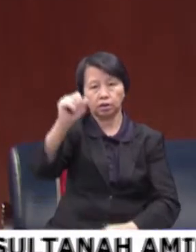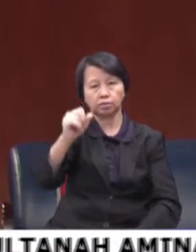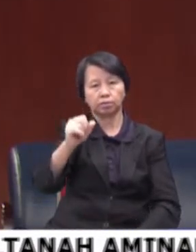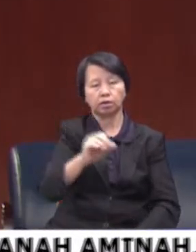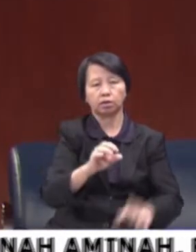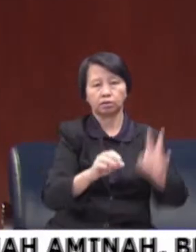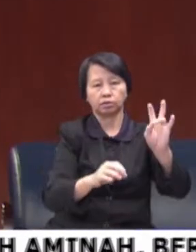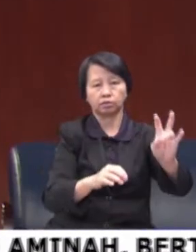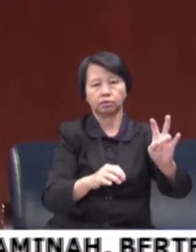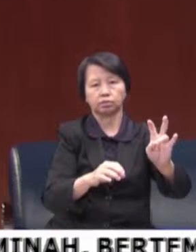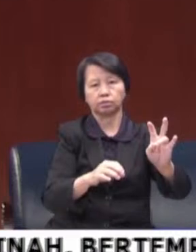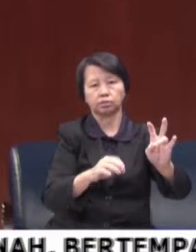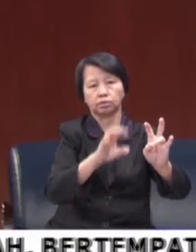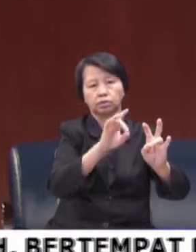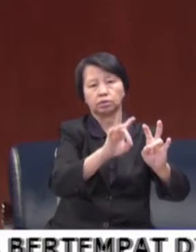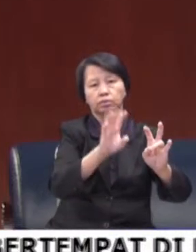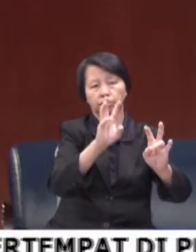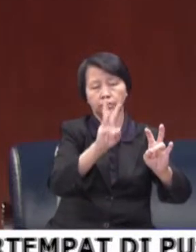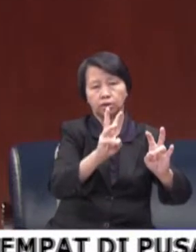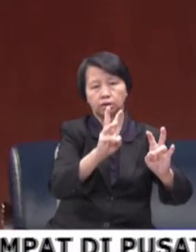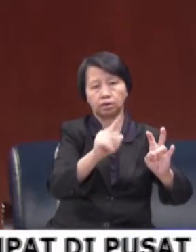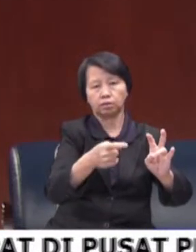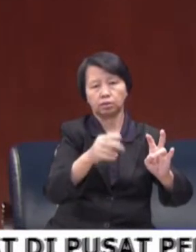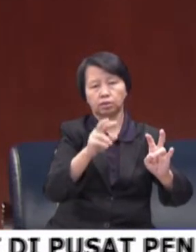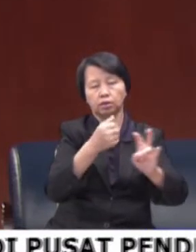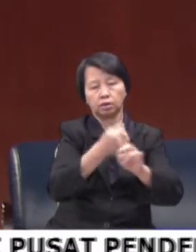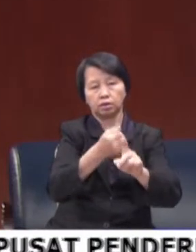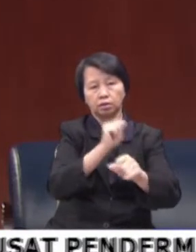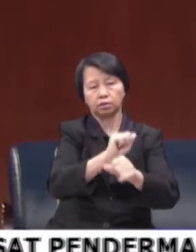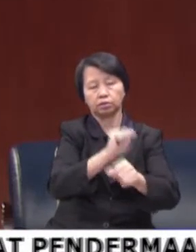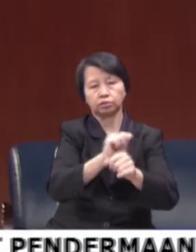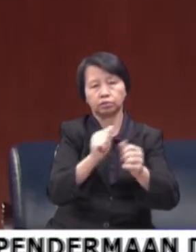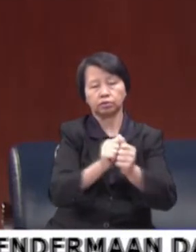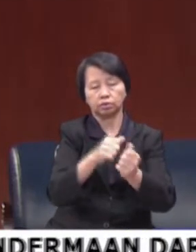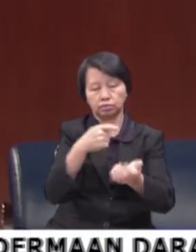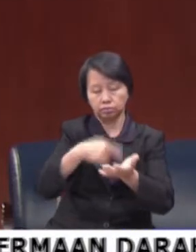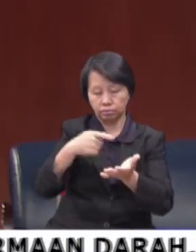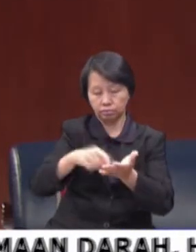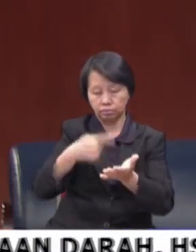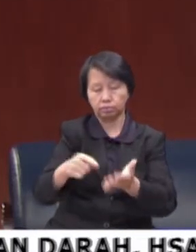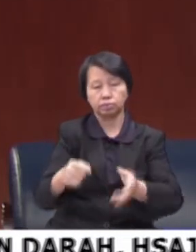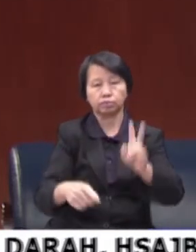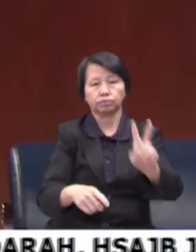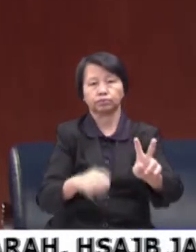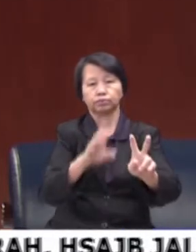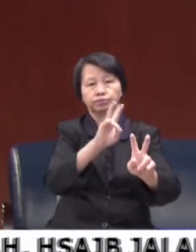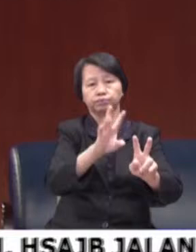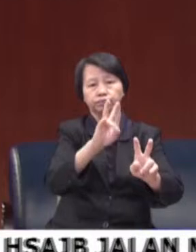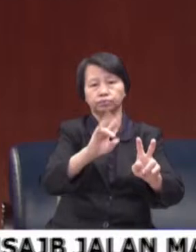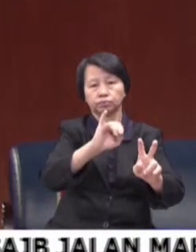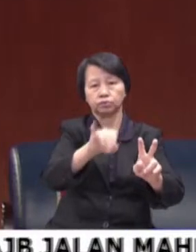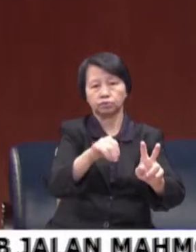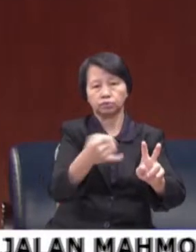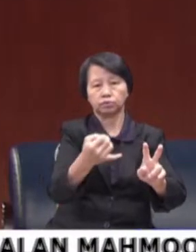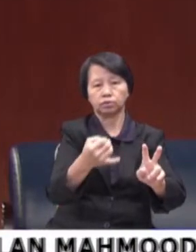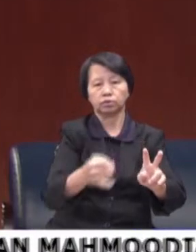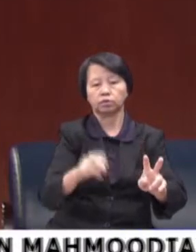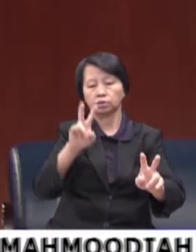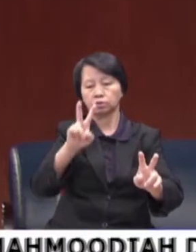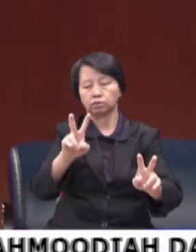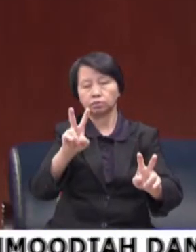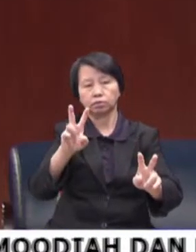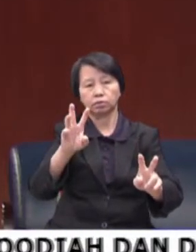sebanyak 786 arahan kecil dengan kos perbelanjaan 277 juta